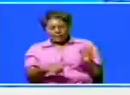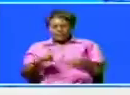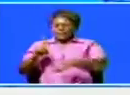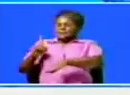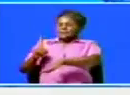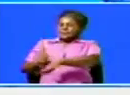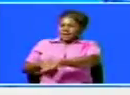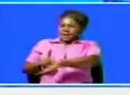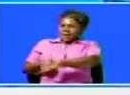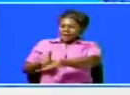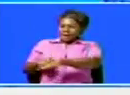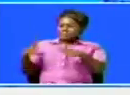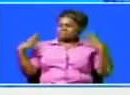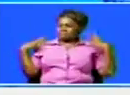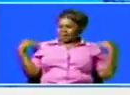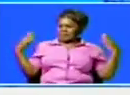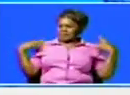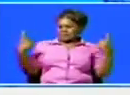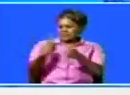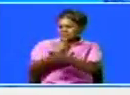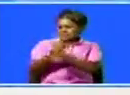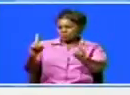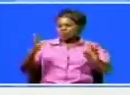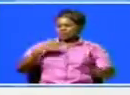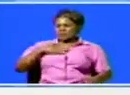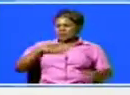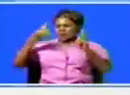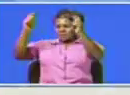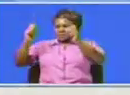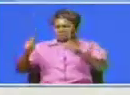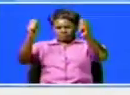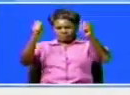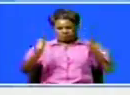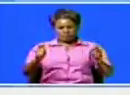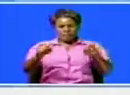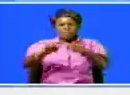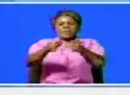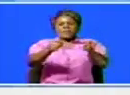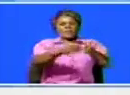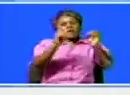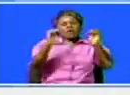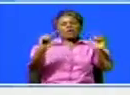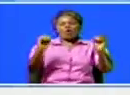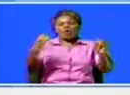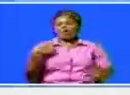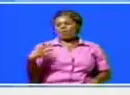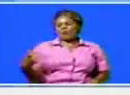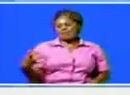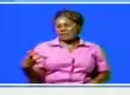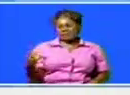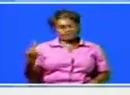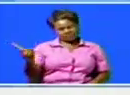tukiwa tuna practice demokrasia yetu ya kudemonstrate, tusiharibu mali yetu. Iwe ni ya